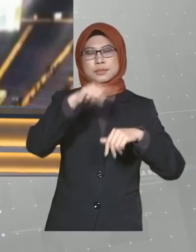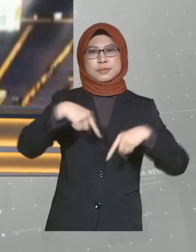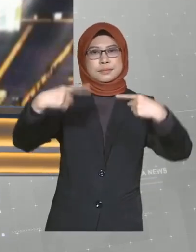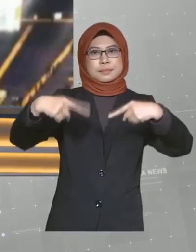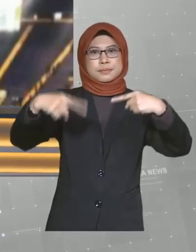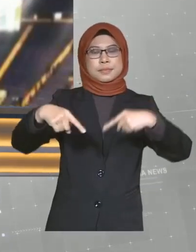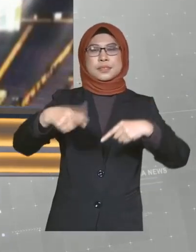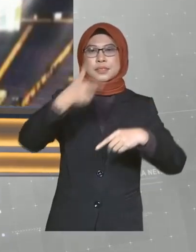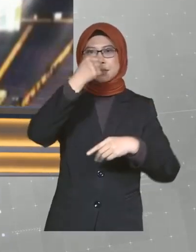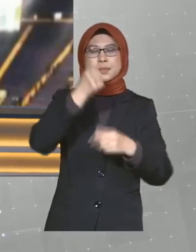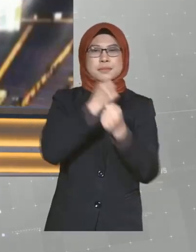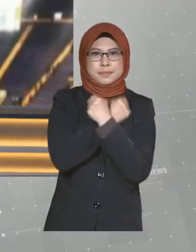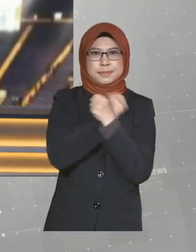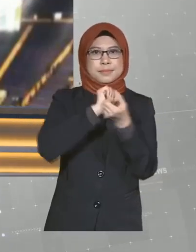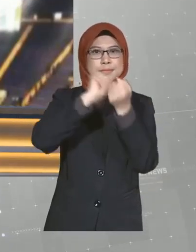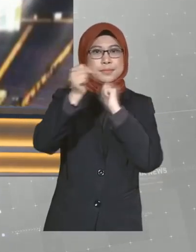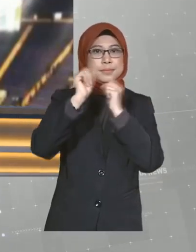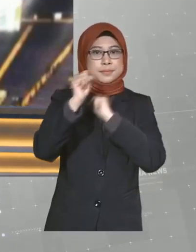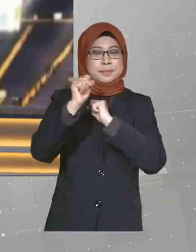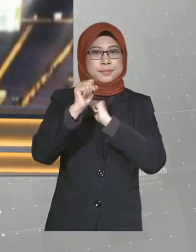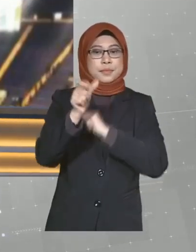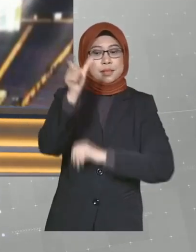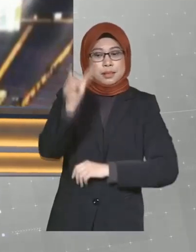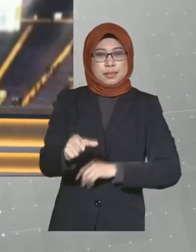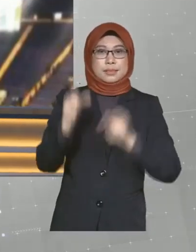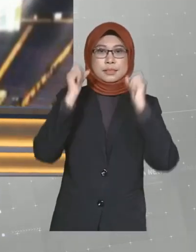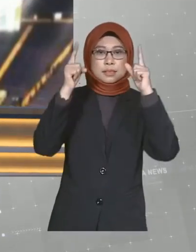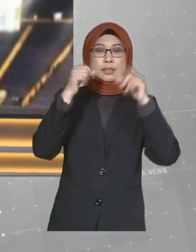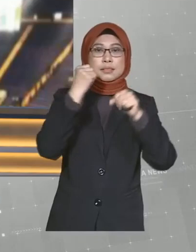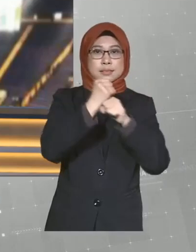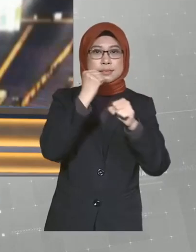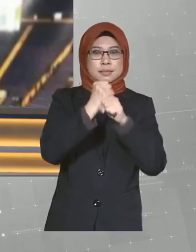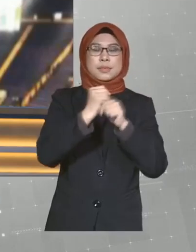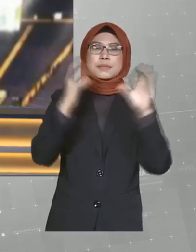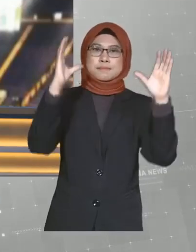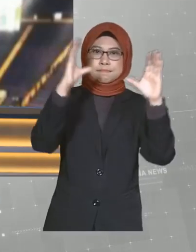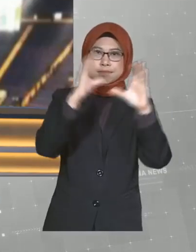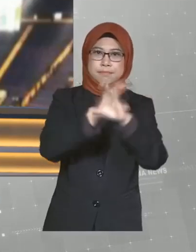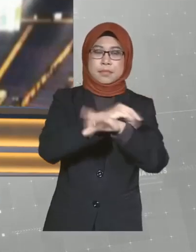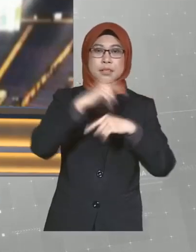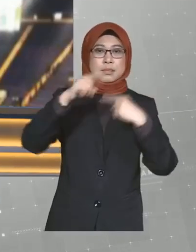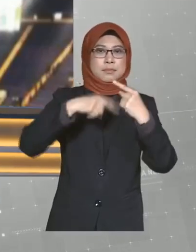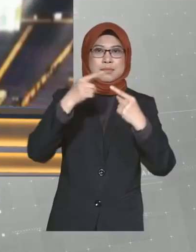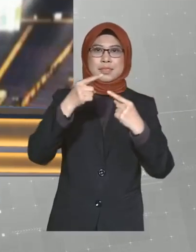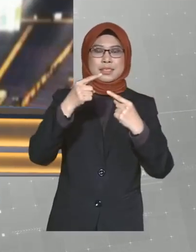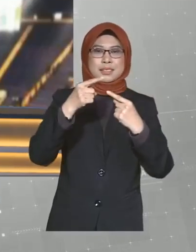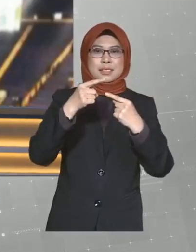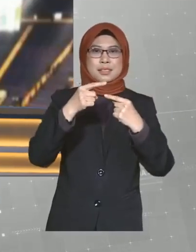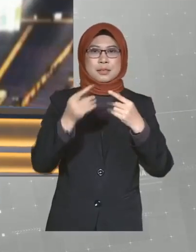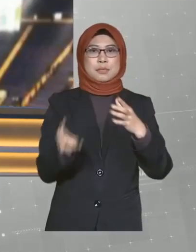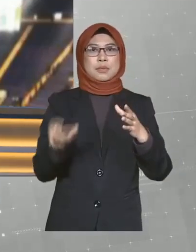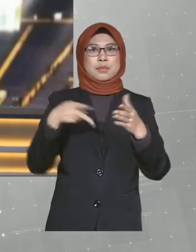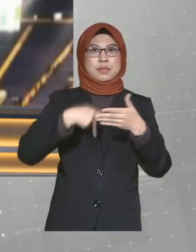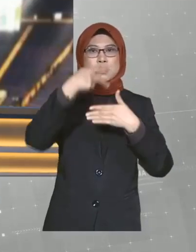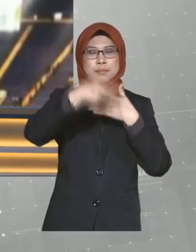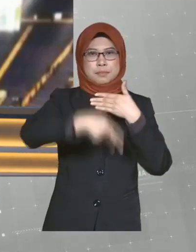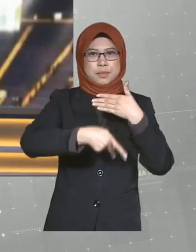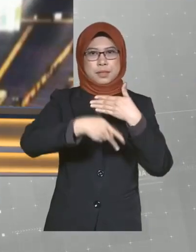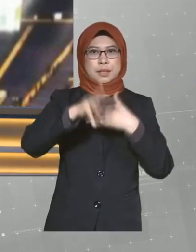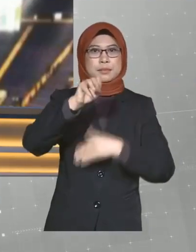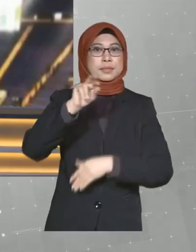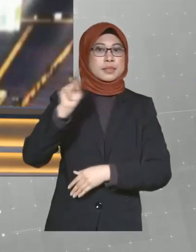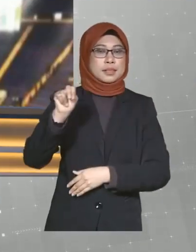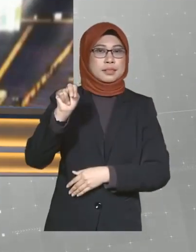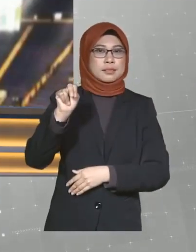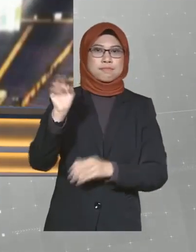kompetitif demi cinta terhadap sukan itu. Beliau sedar kariernya selepas ini lebih mencabar apabila tidak lagi berada di bawah program latihan Majlis Sukan